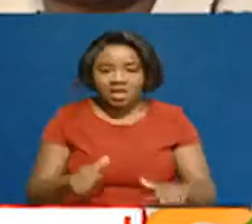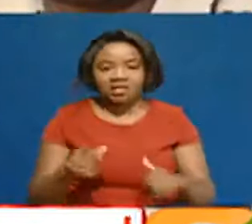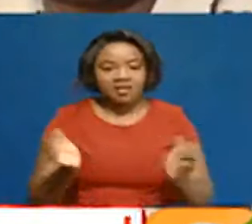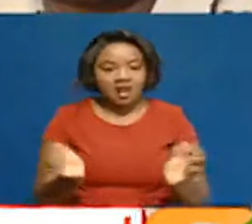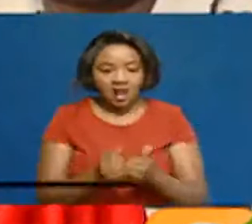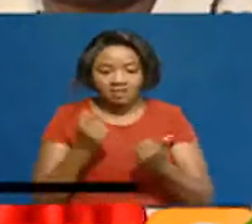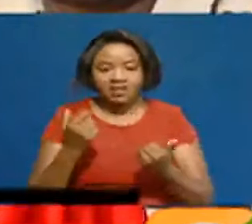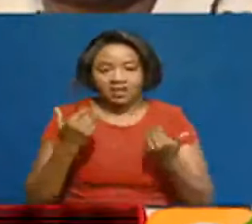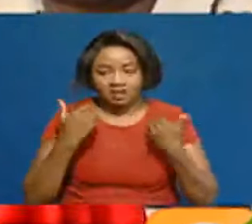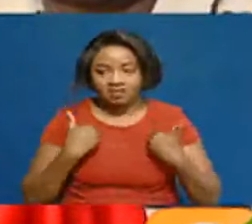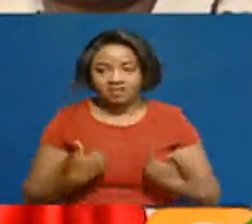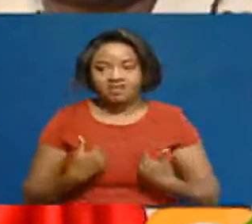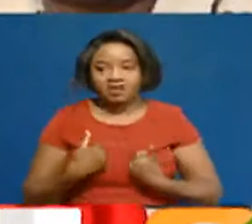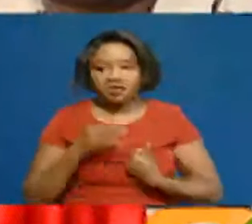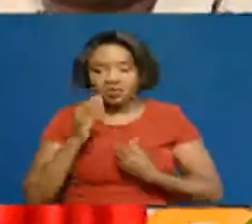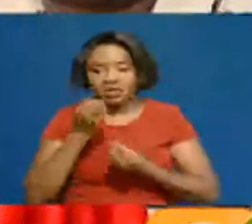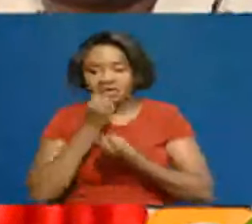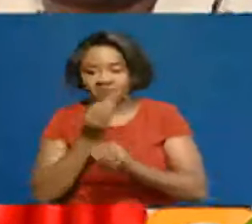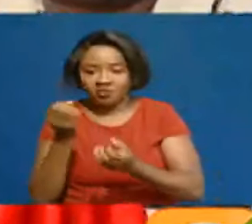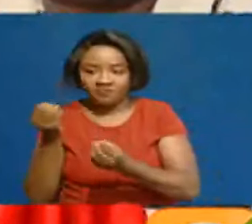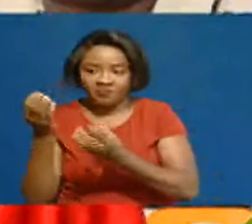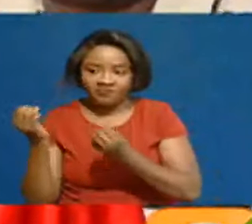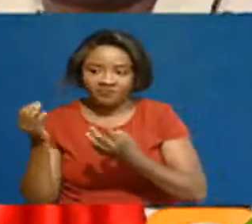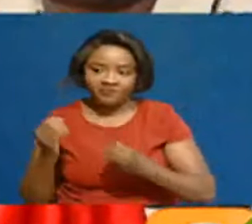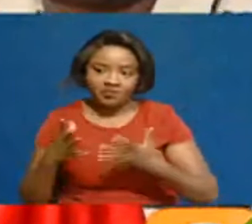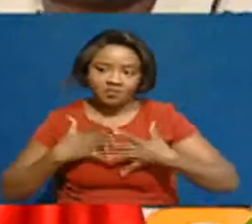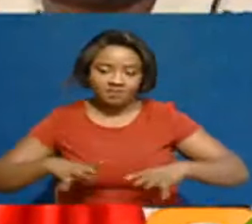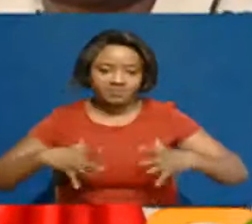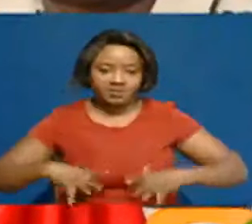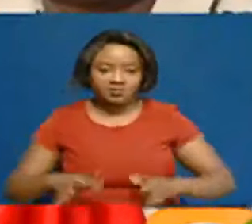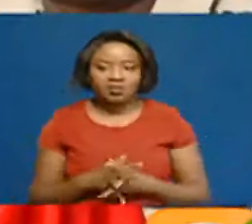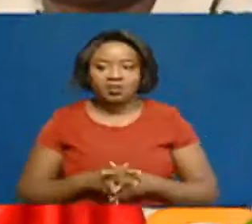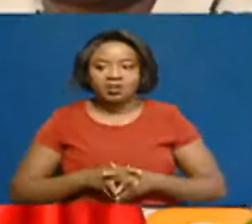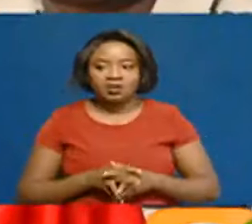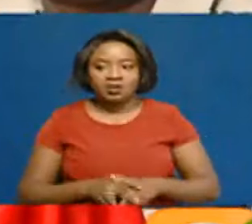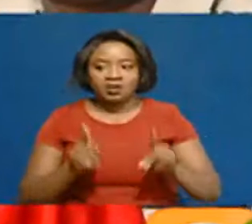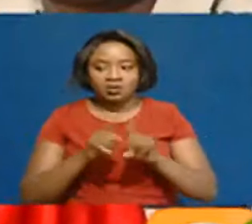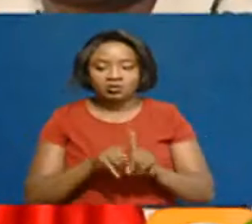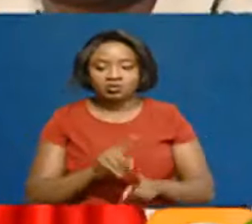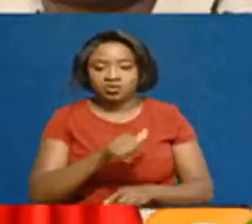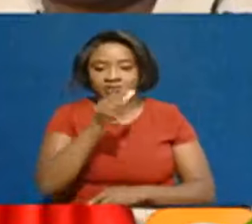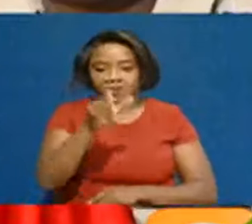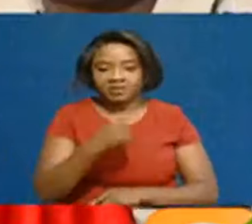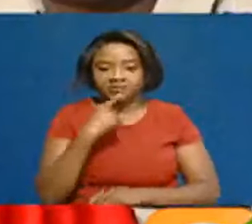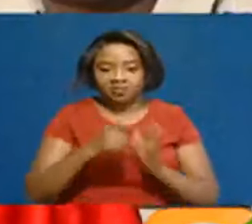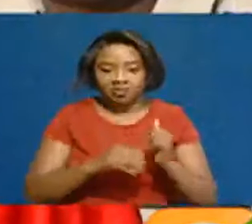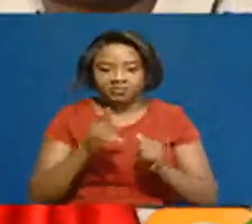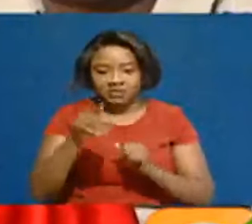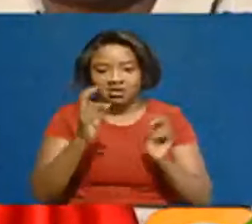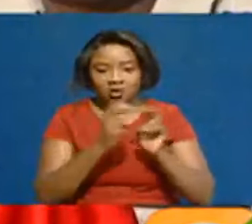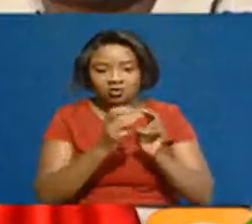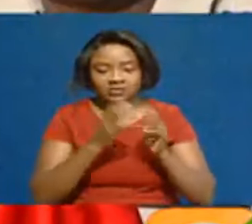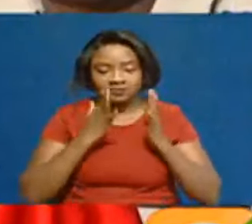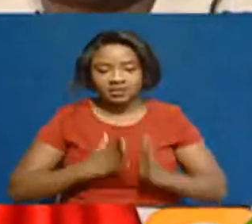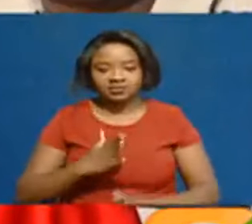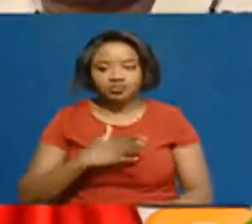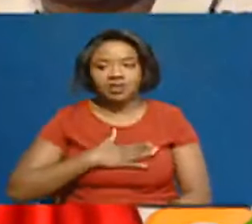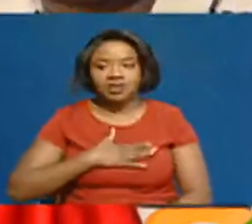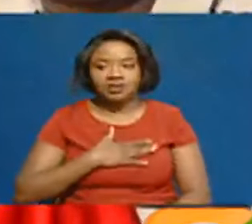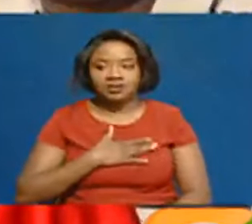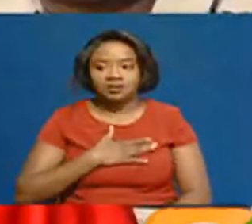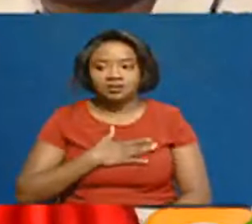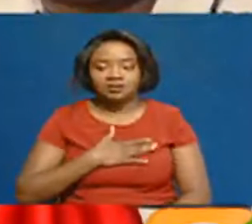nitakuwa nafanya kazi ya kualert watu hiyo kunda hiyo poster. Then kuna this guy aliniambia yeye ndo atakuwa contact person wake,